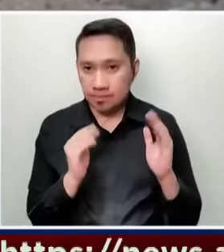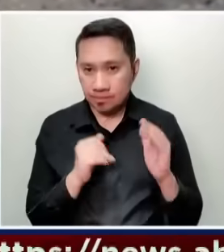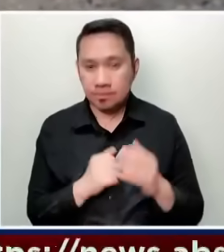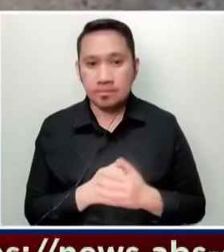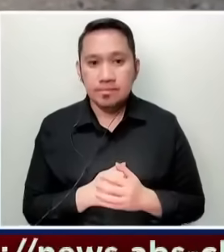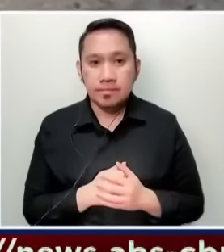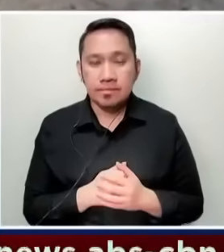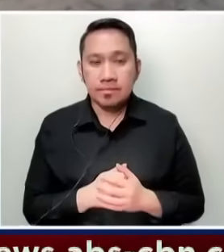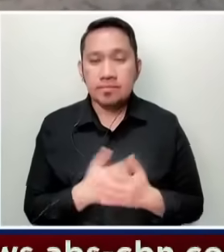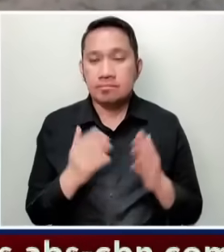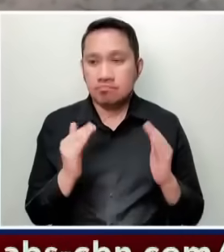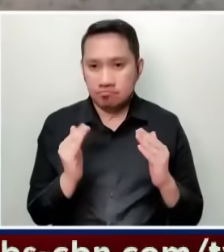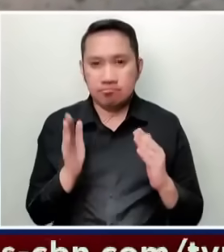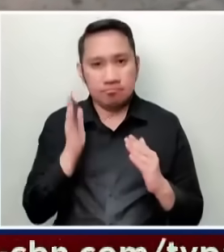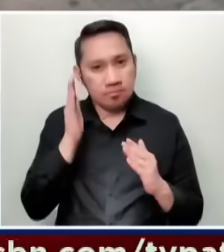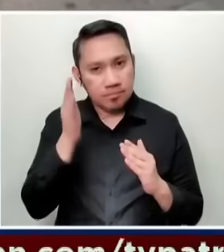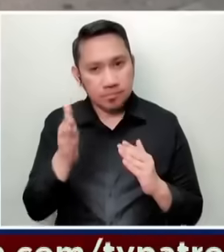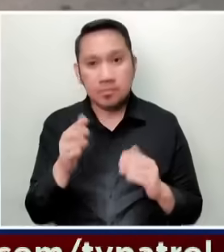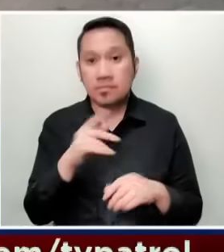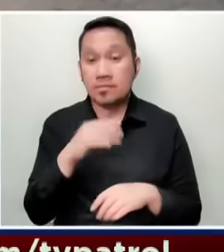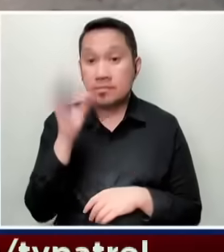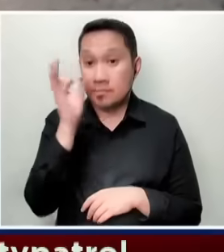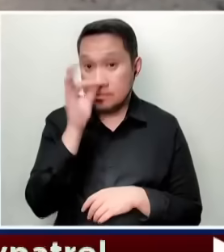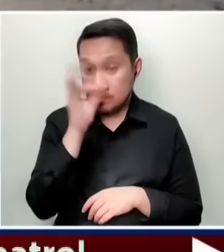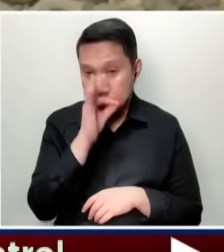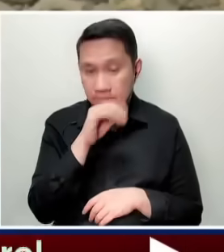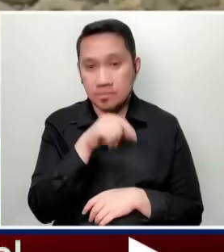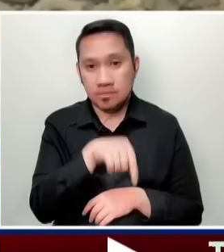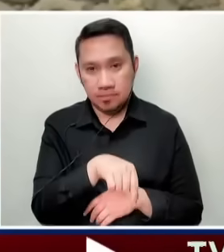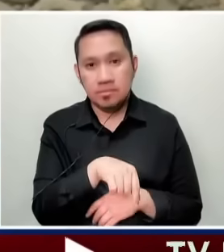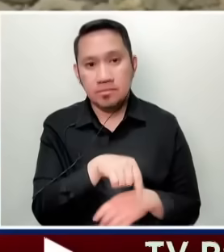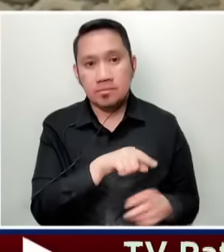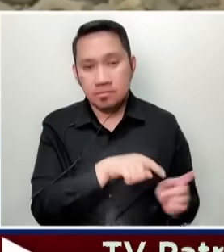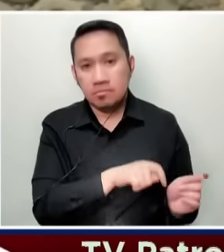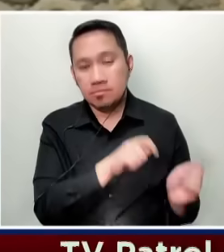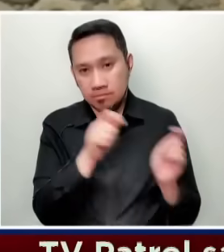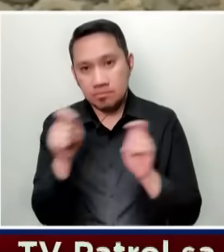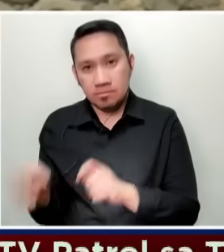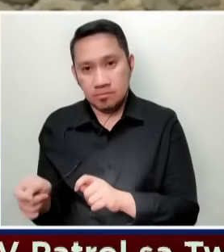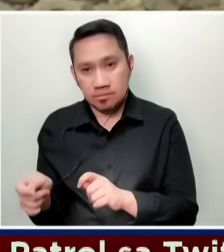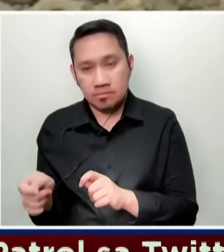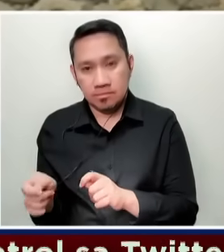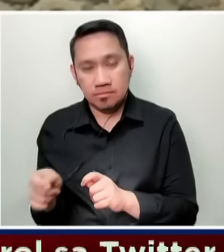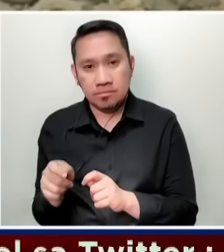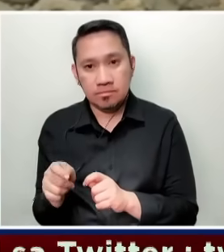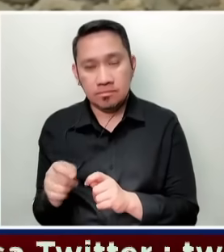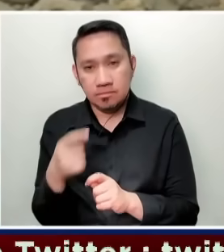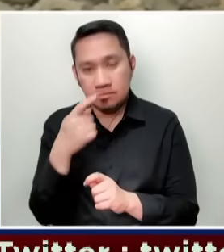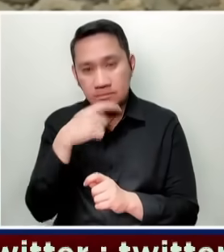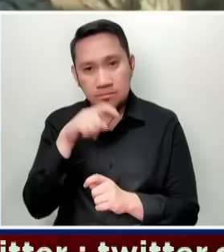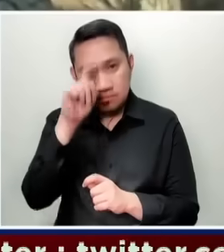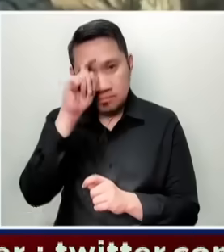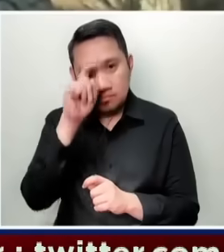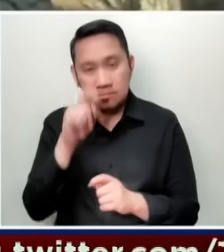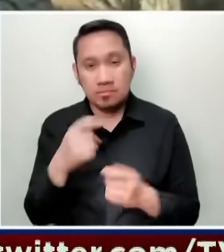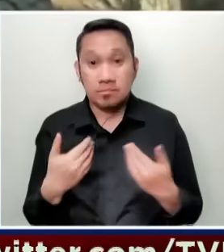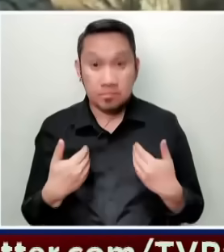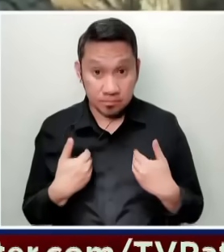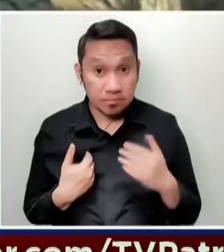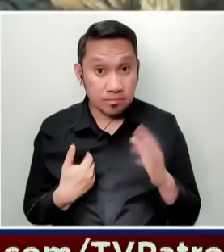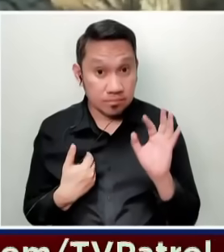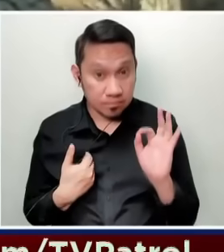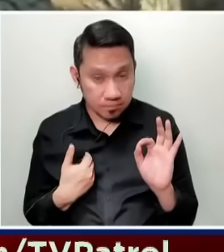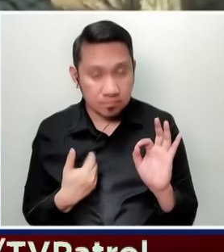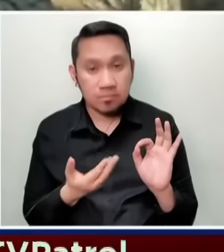eventually, pretty soon that Filipino nationals will start being able to cross. I can't give the time though. There are 9 who insist